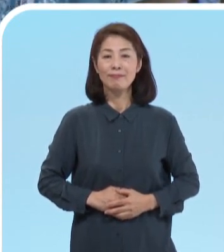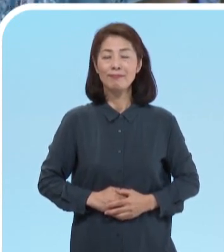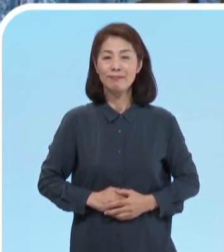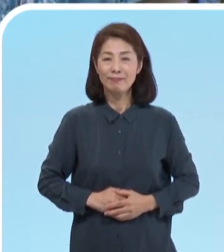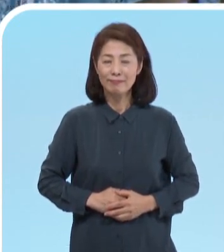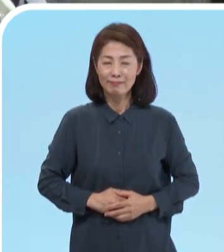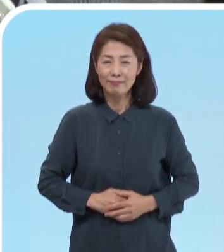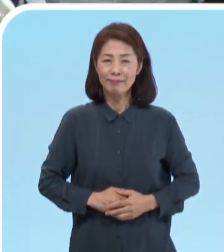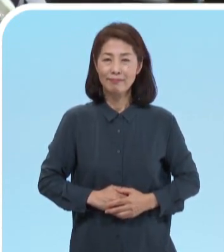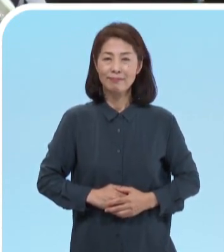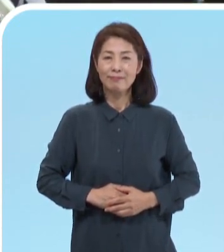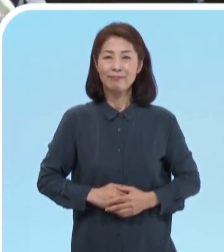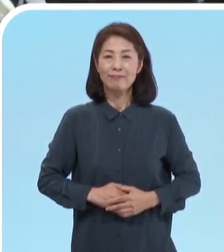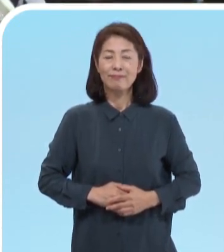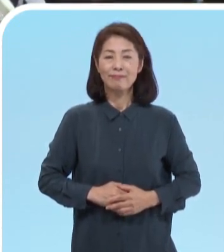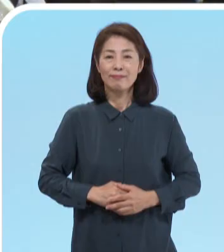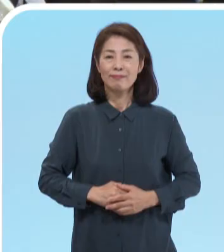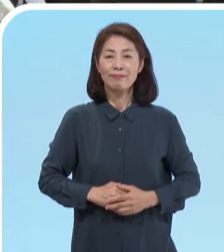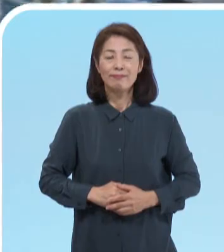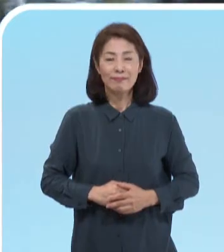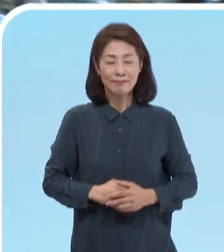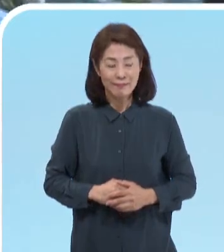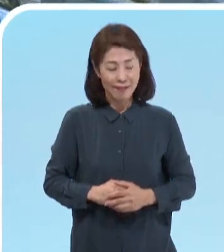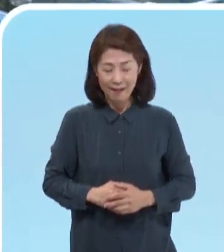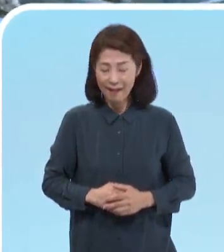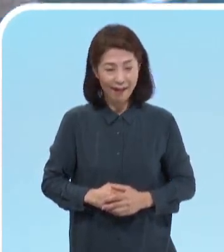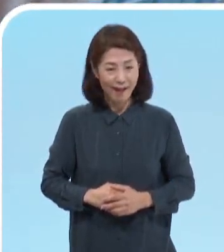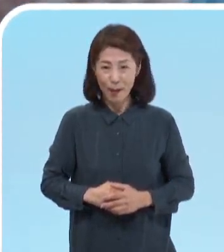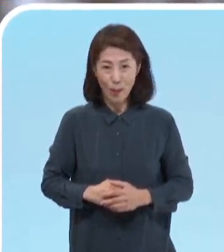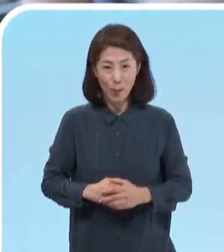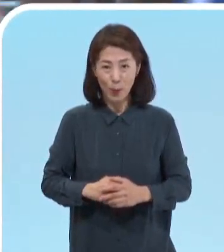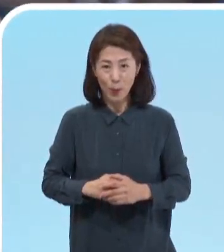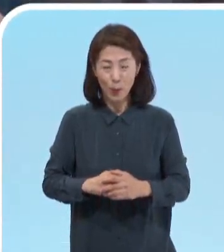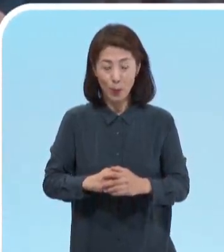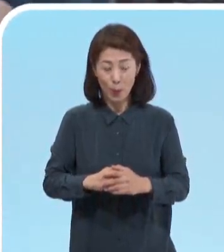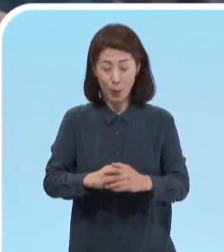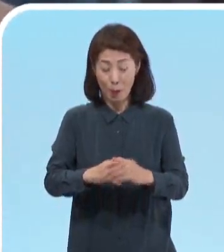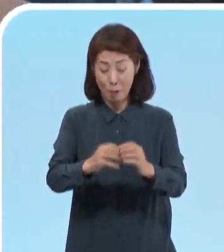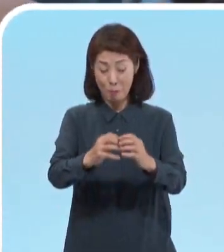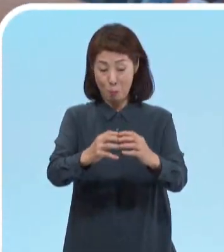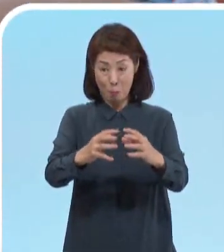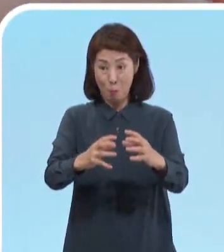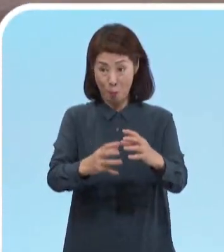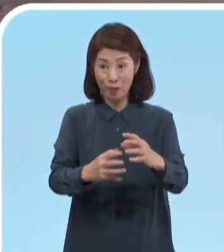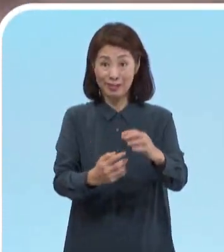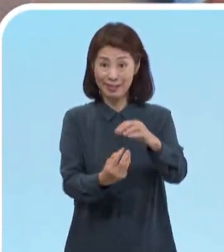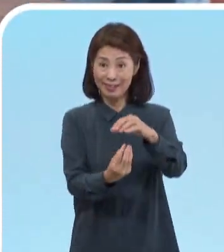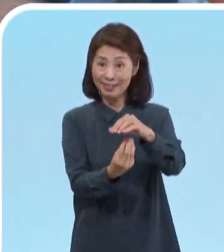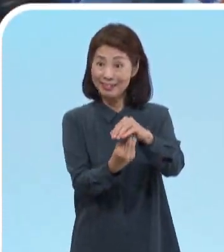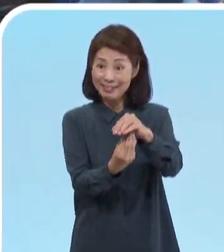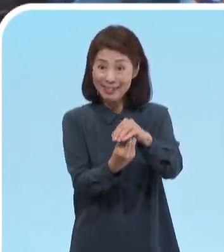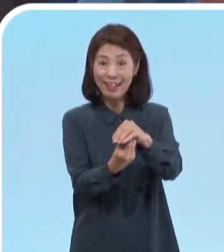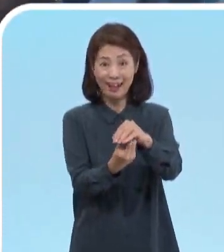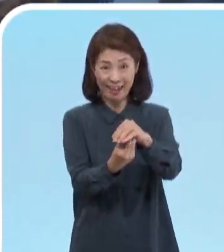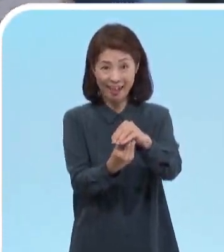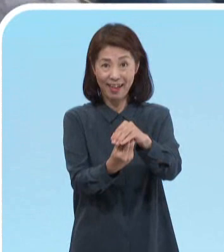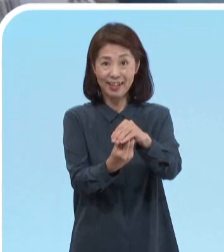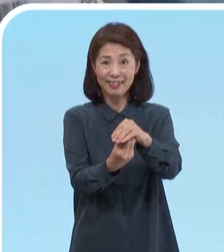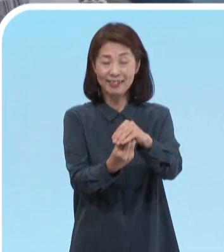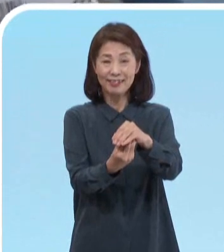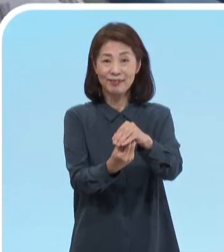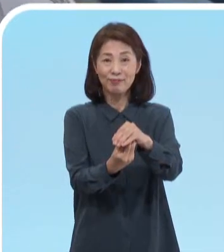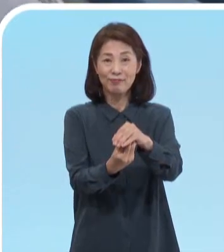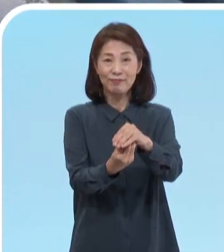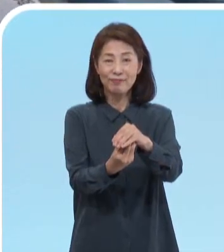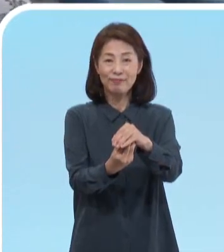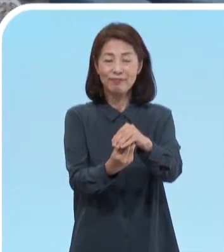ー、すごい、皆さん買い物されてる。うわー、な、立派な生しい